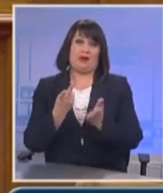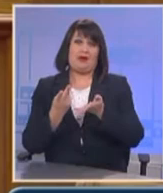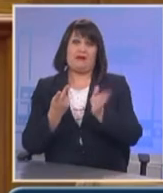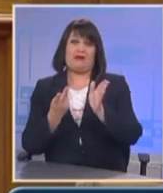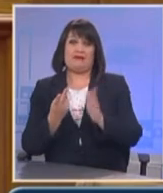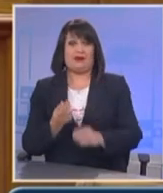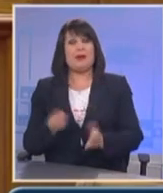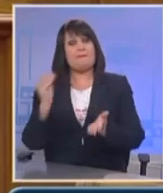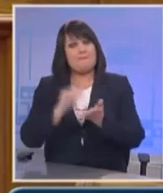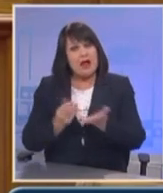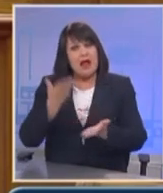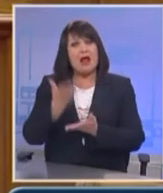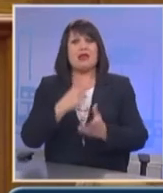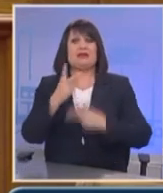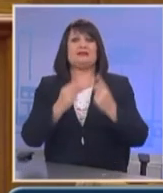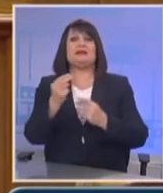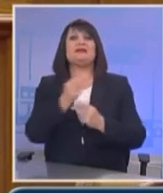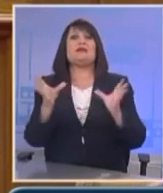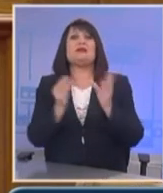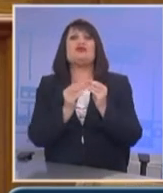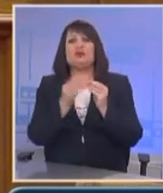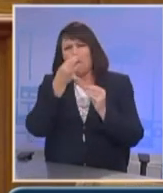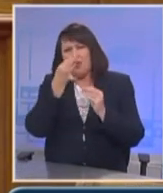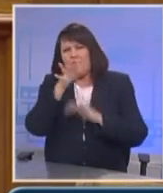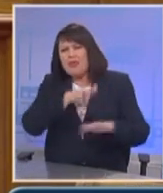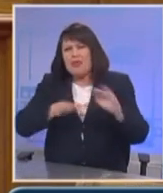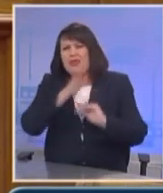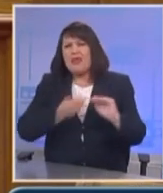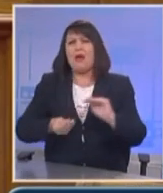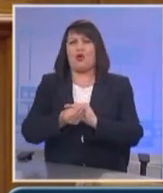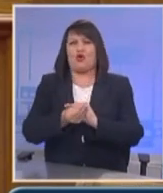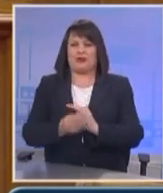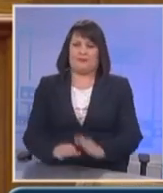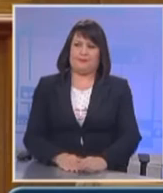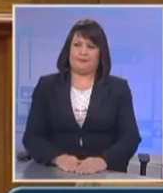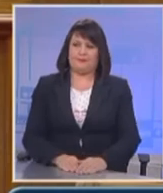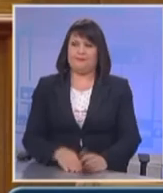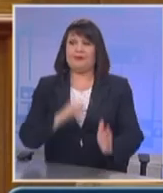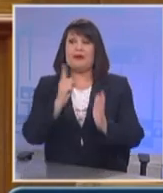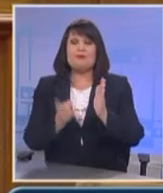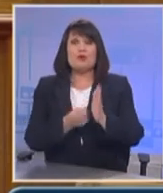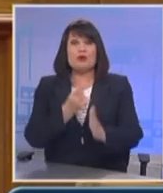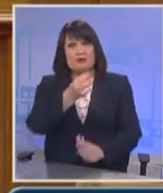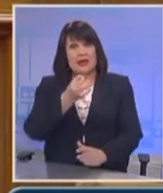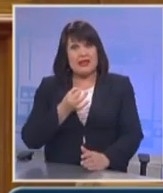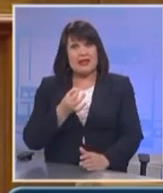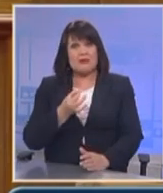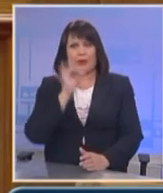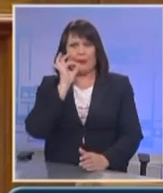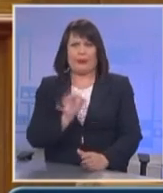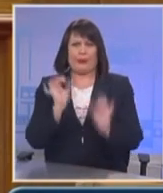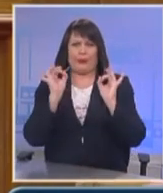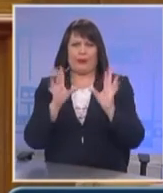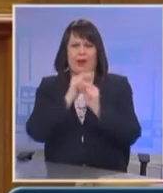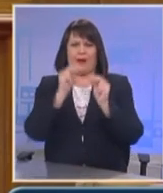για συζήτηση στη Βουλή το θέμα της διαπλοκής. Την πρώτη φορά έκανε μία τρύπα στο νερό